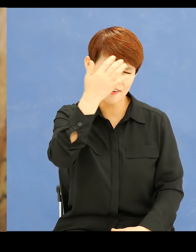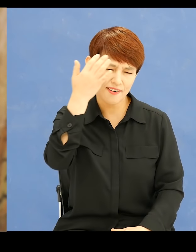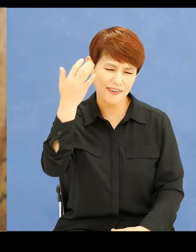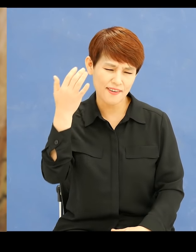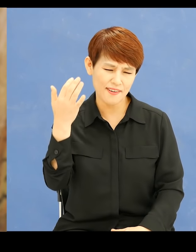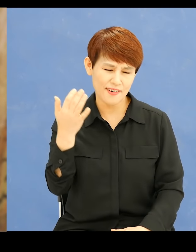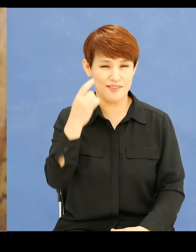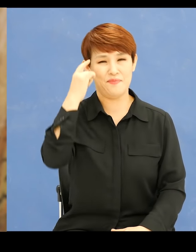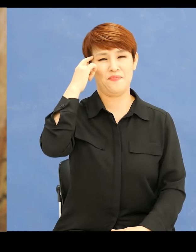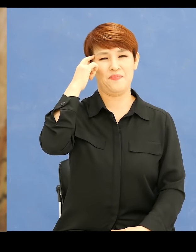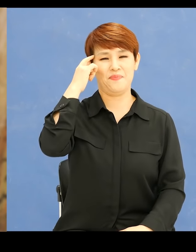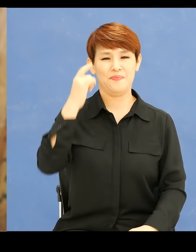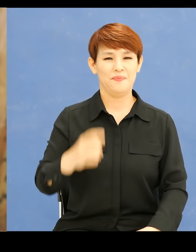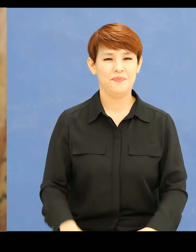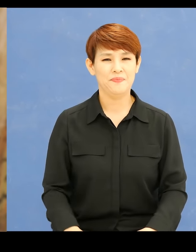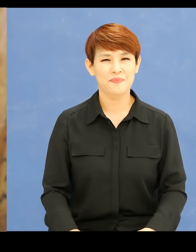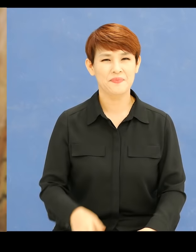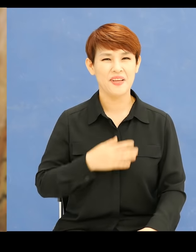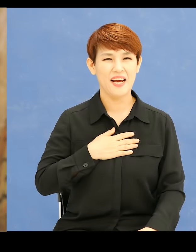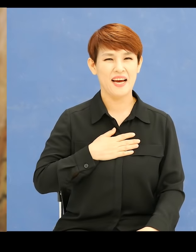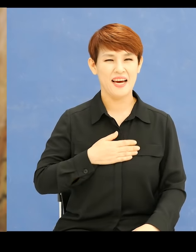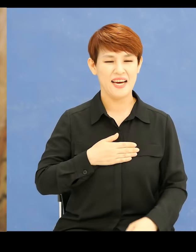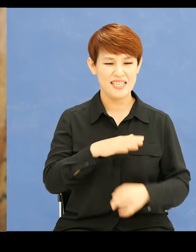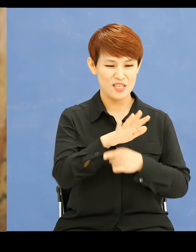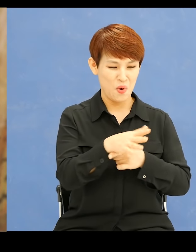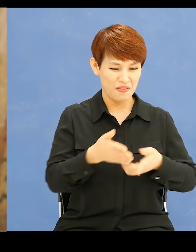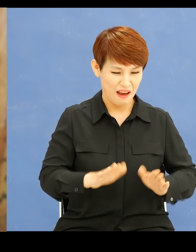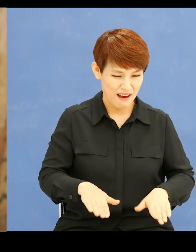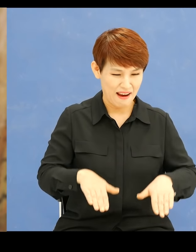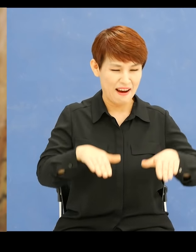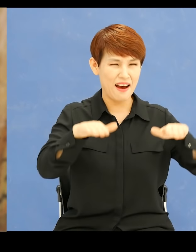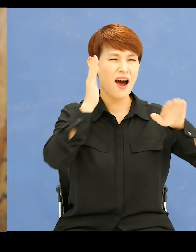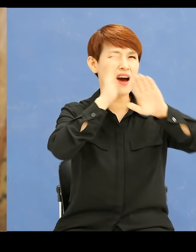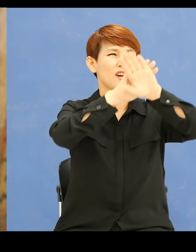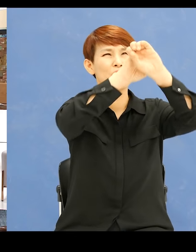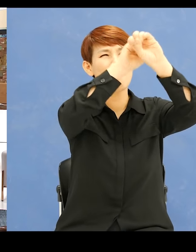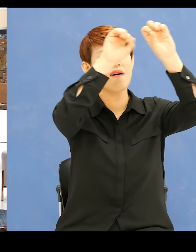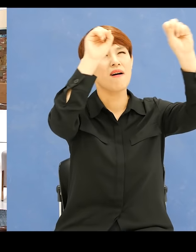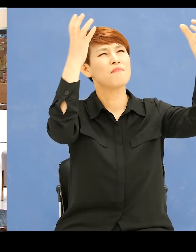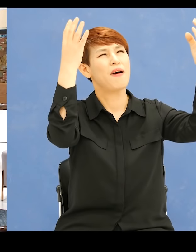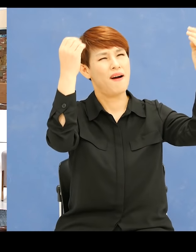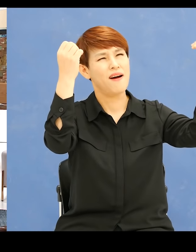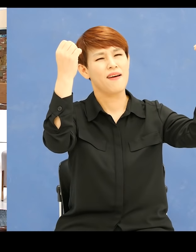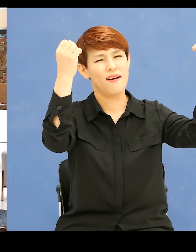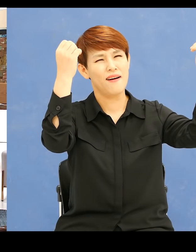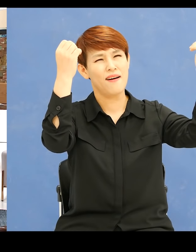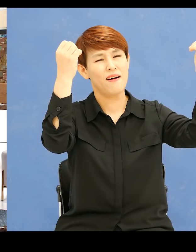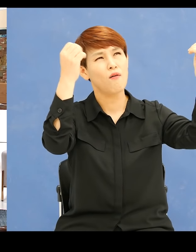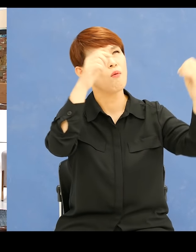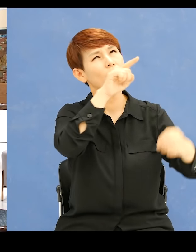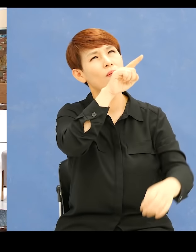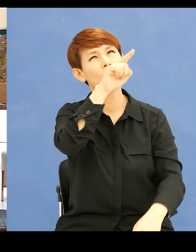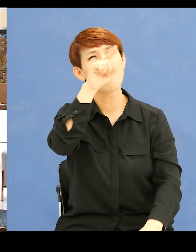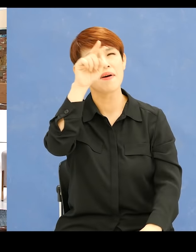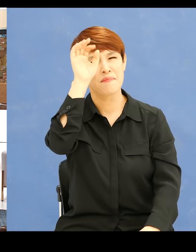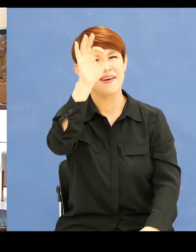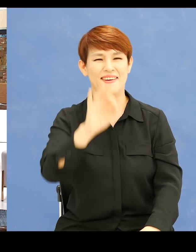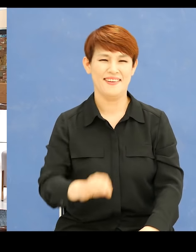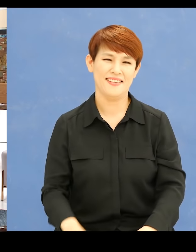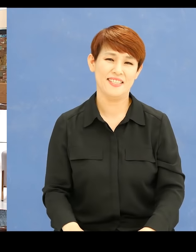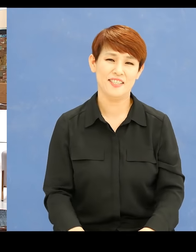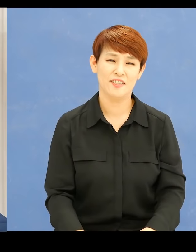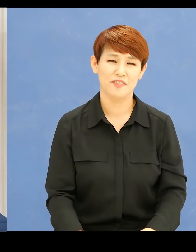너무 아름답고 제가 시골에서 컸기 때문에 하늘에 별이 많고 네. 넓은 하늘 보고